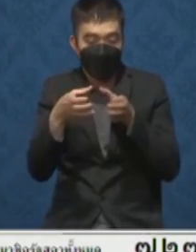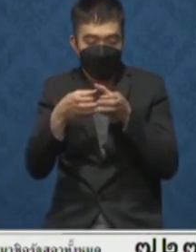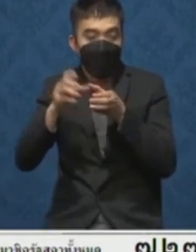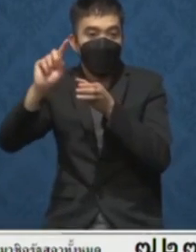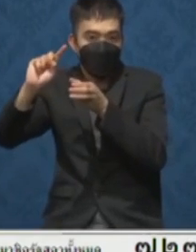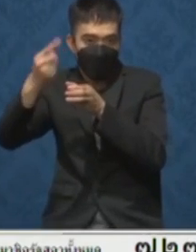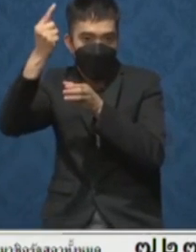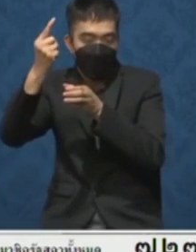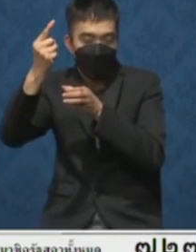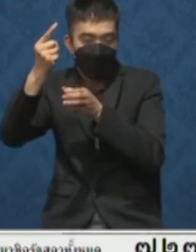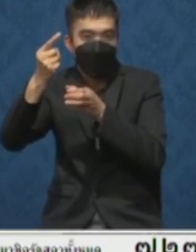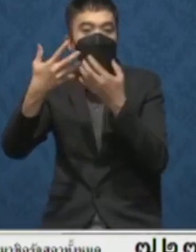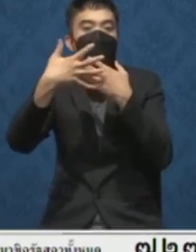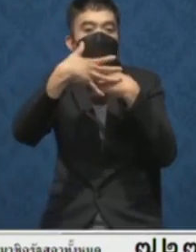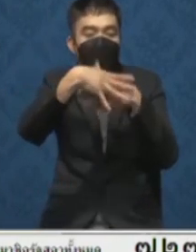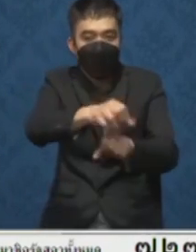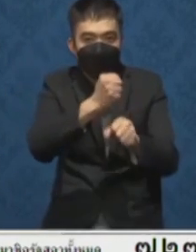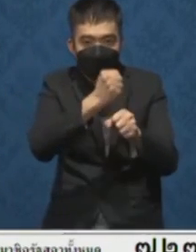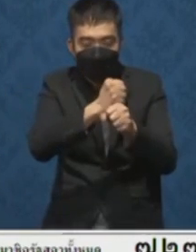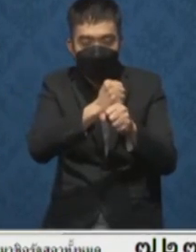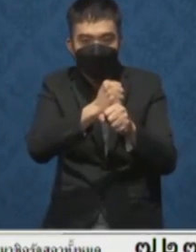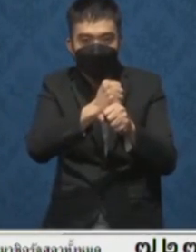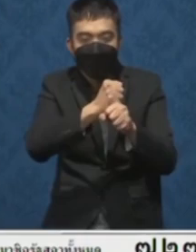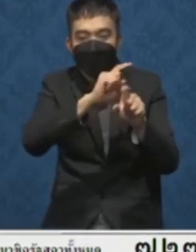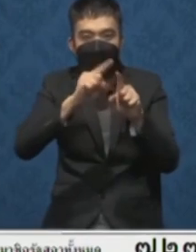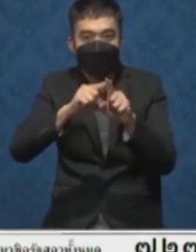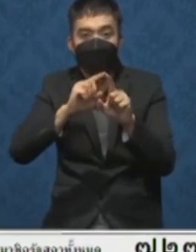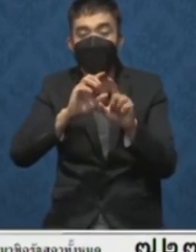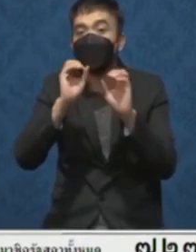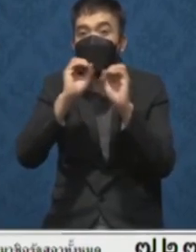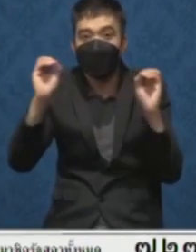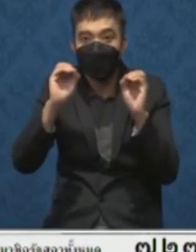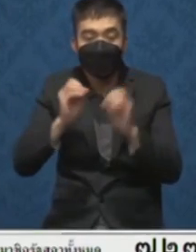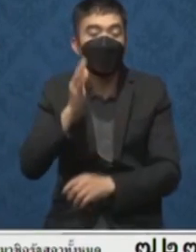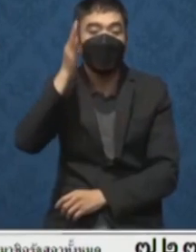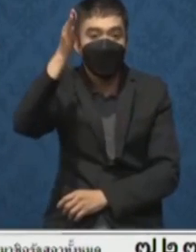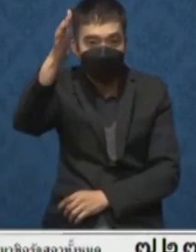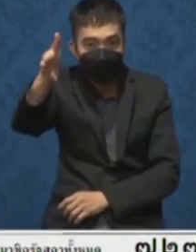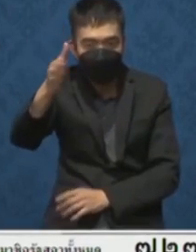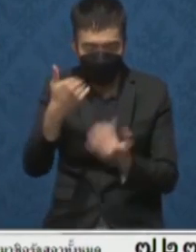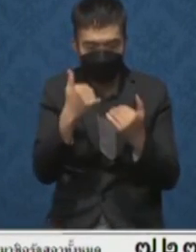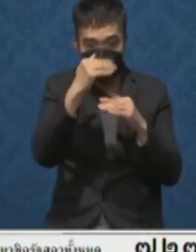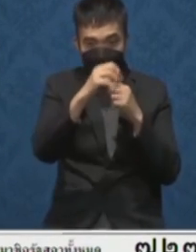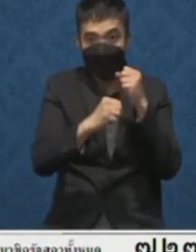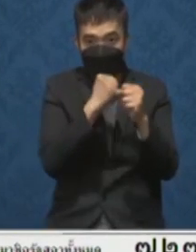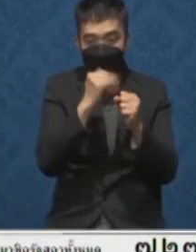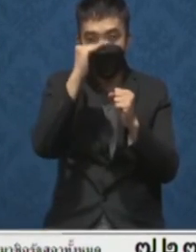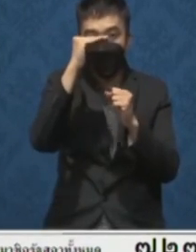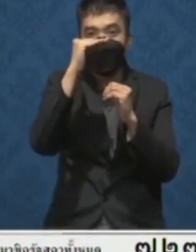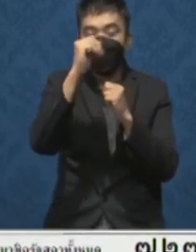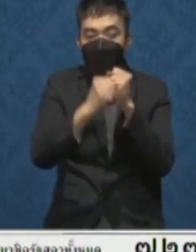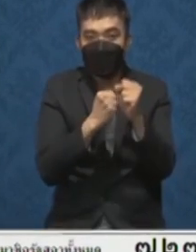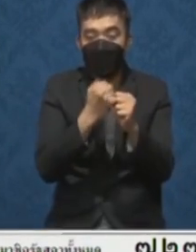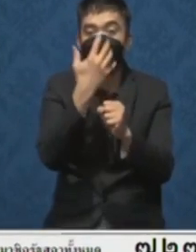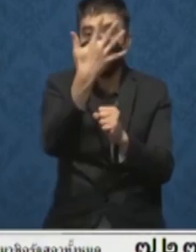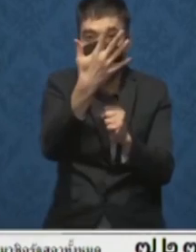รวมปฏิบัพาลกิจที่ไม่เคยมมาก่อนและจะไม่เคยมีต่อไปเฉพาะในช่ง 5 ปีของวาระ